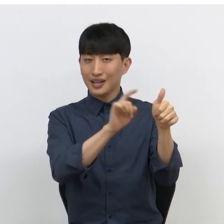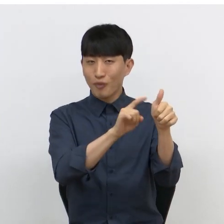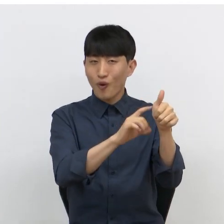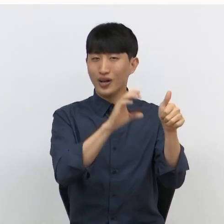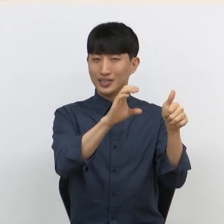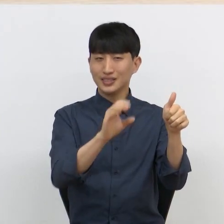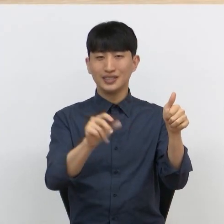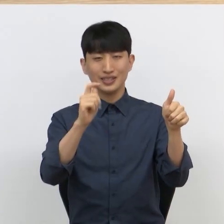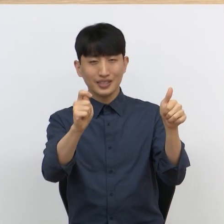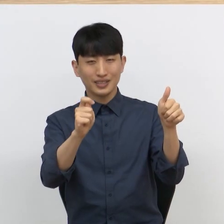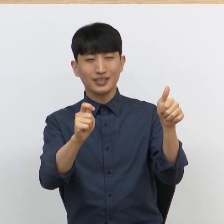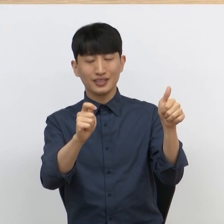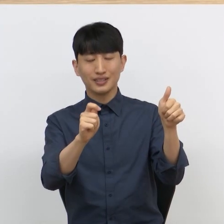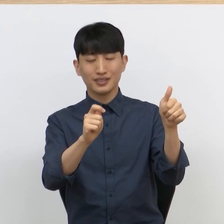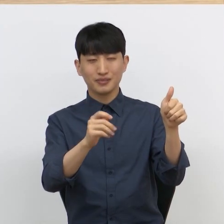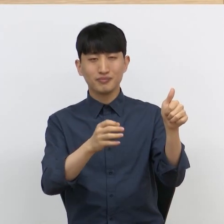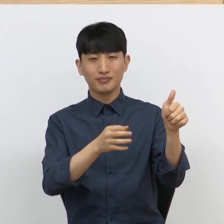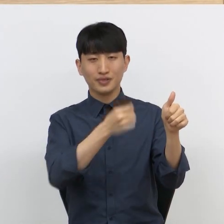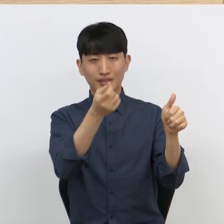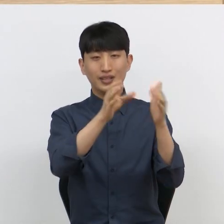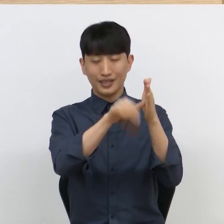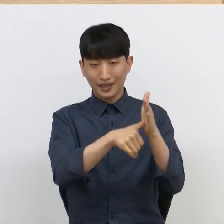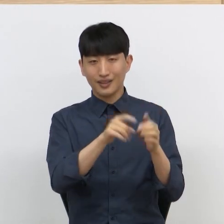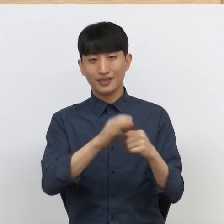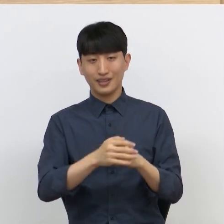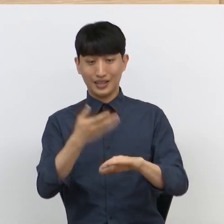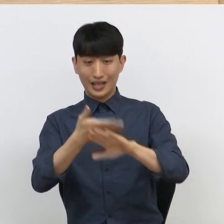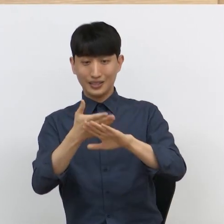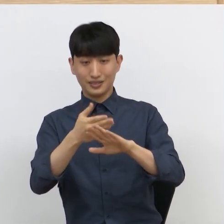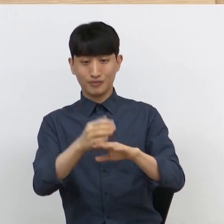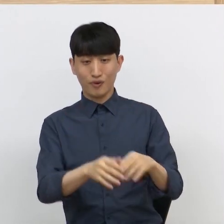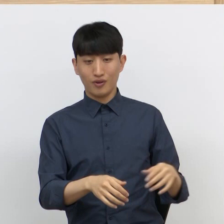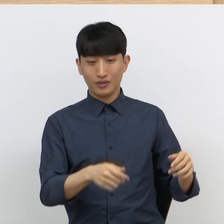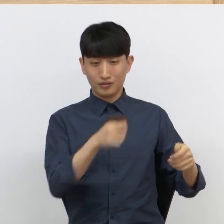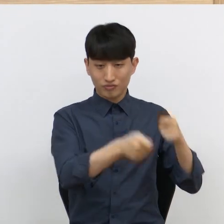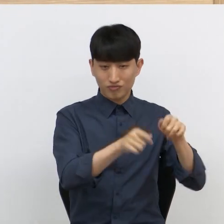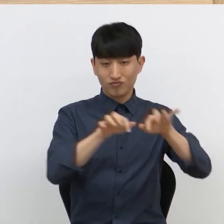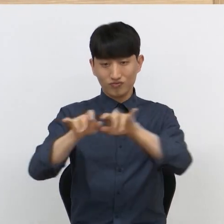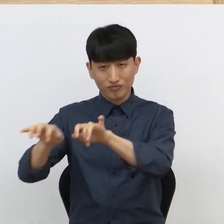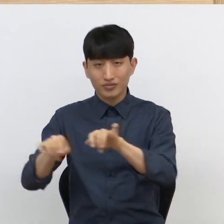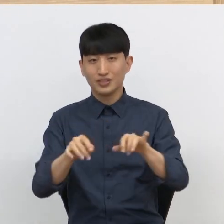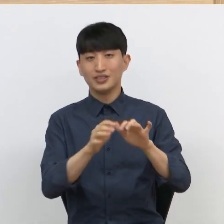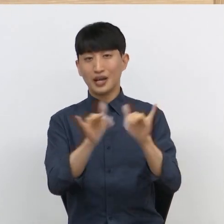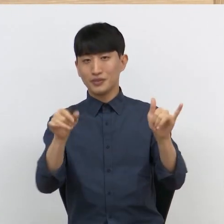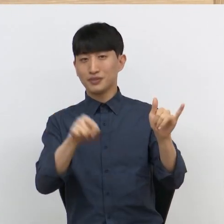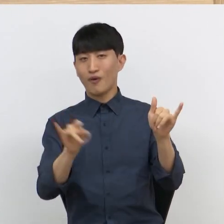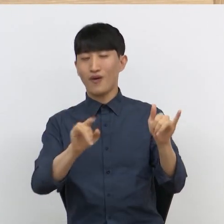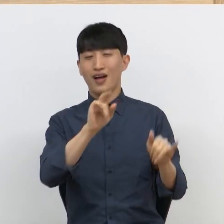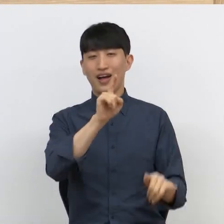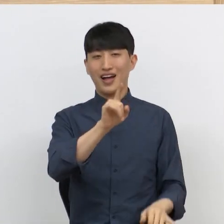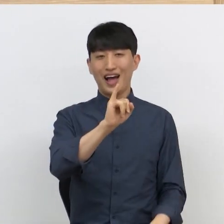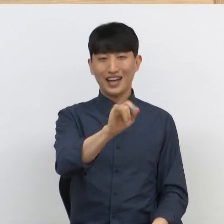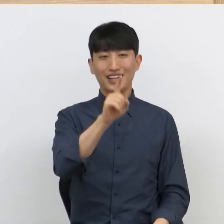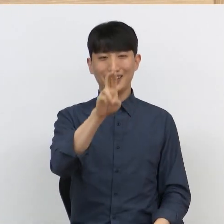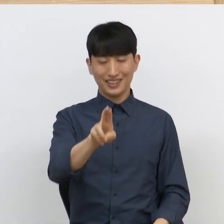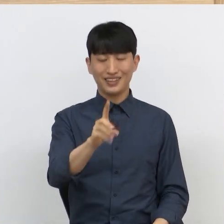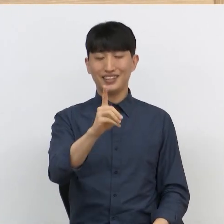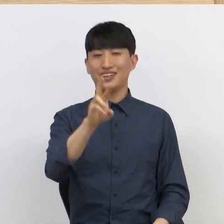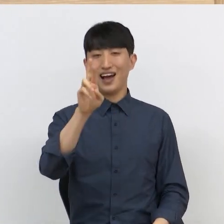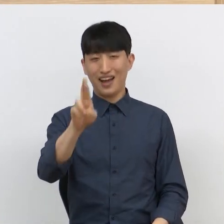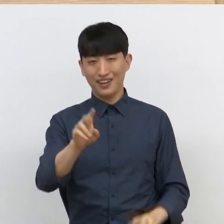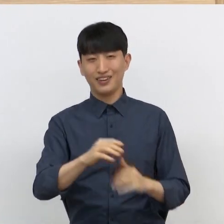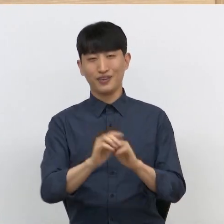C레벨이라고 한다면 그 나머지 세션들은 아마 제가 지금 말씀드릴 IDR이나 PW나